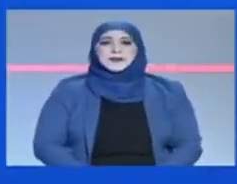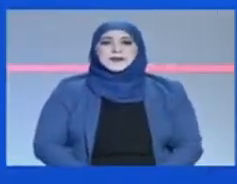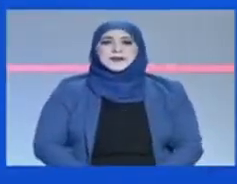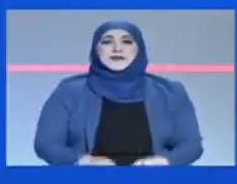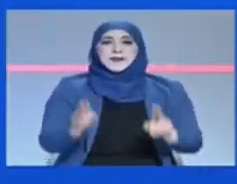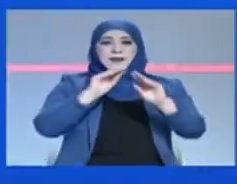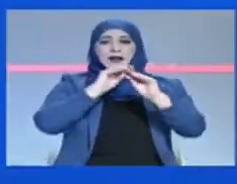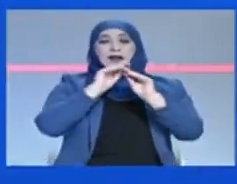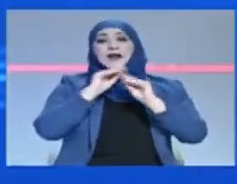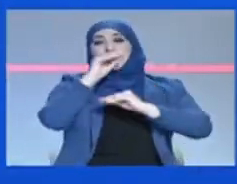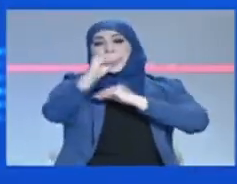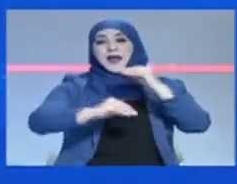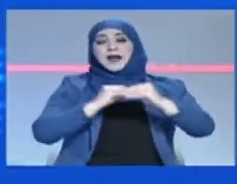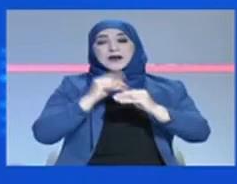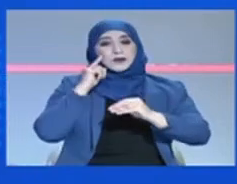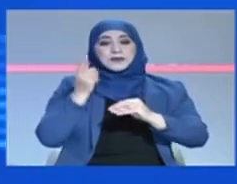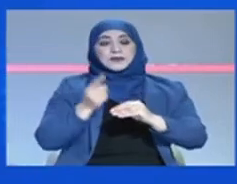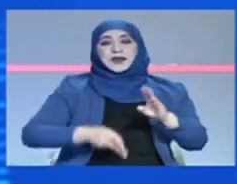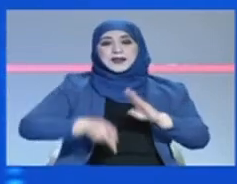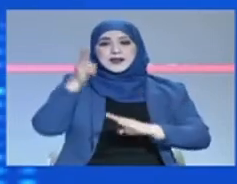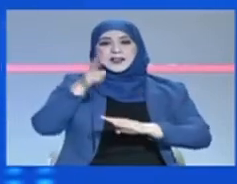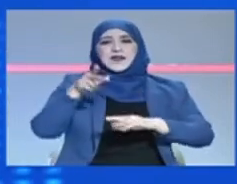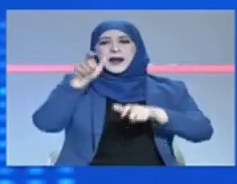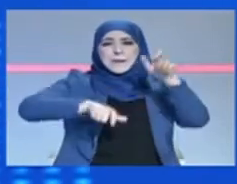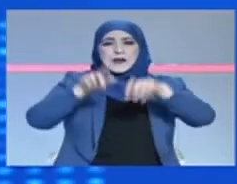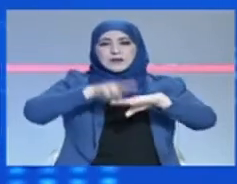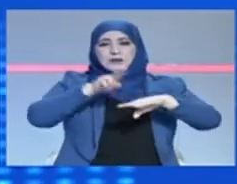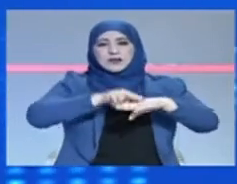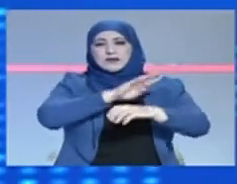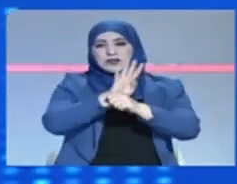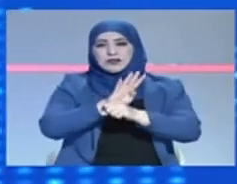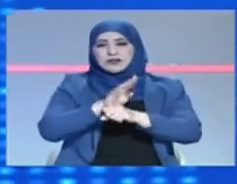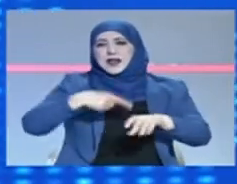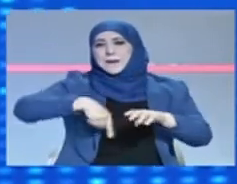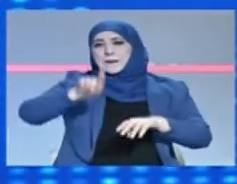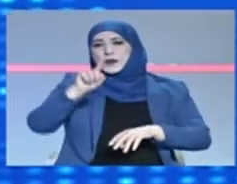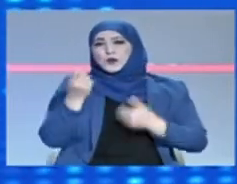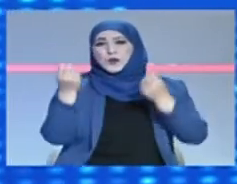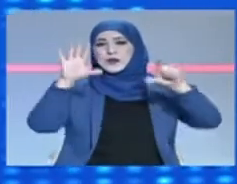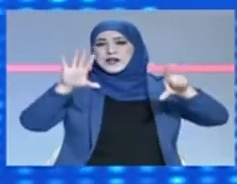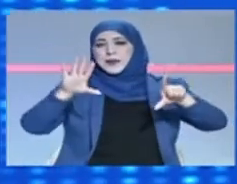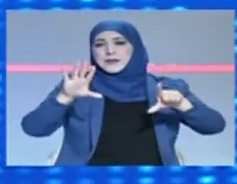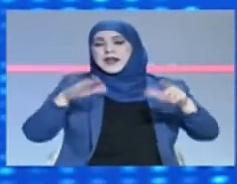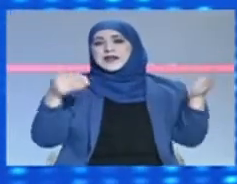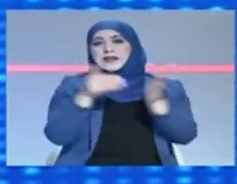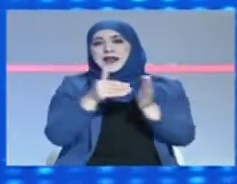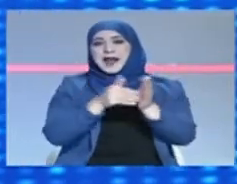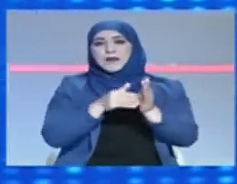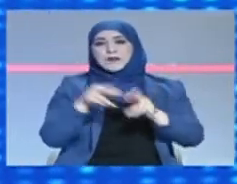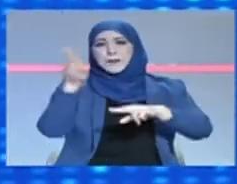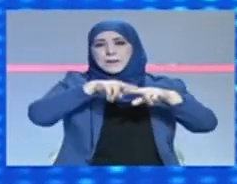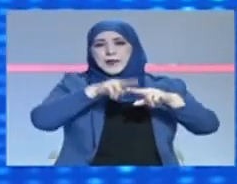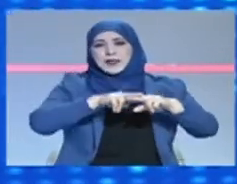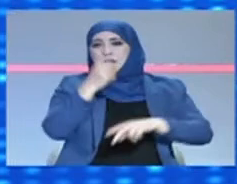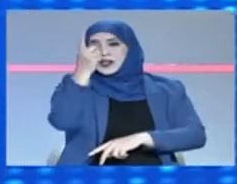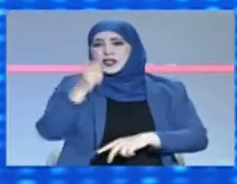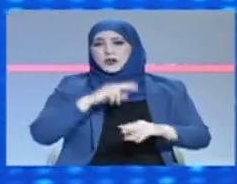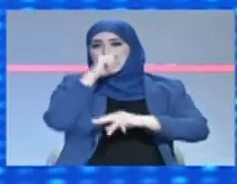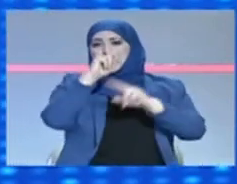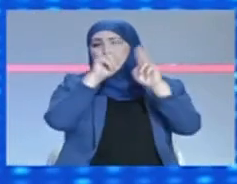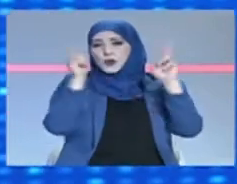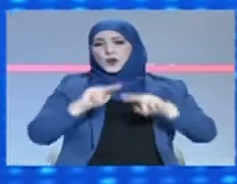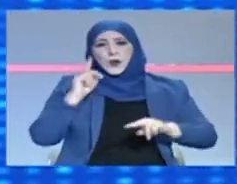في العالم ومع ارتفاع عدد الوفيات بالفيروس إلى أكثر من 1,700,000 وفي اليوم الدولي